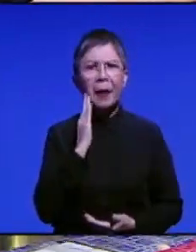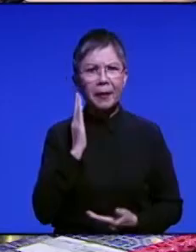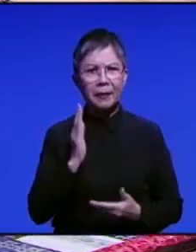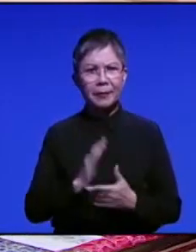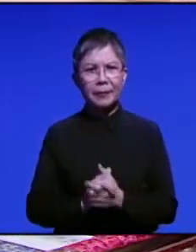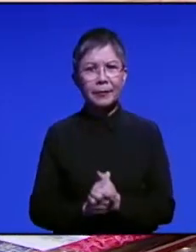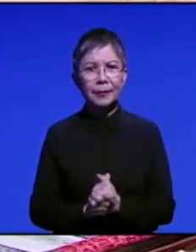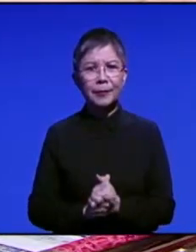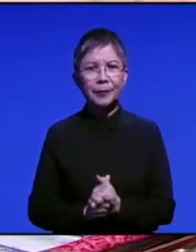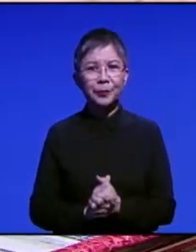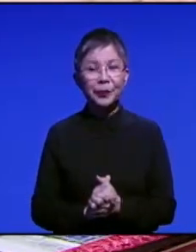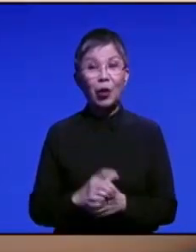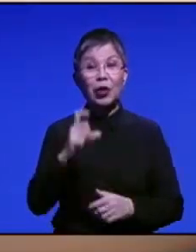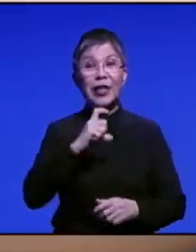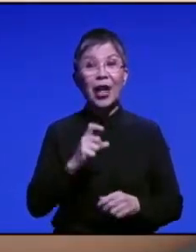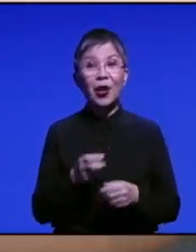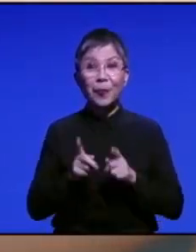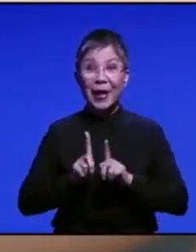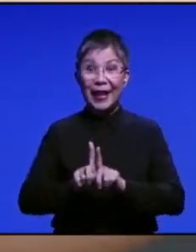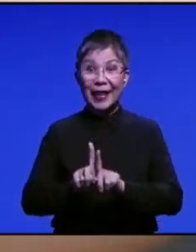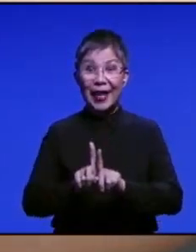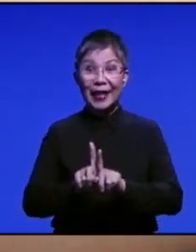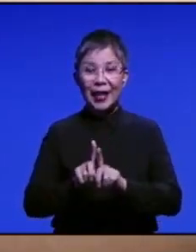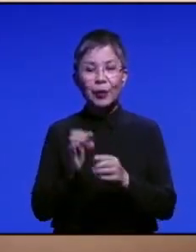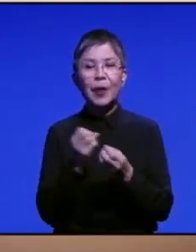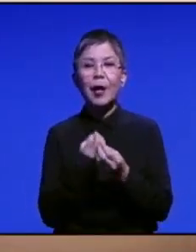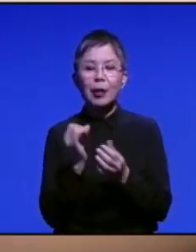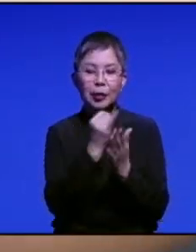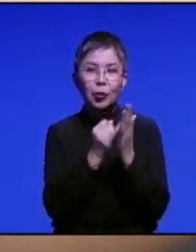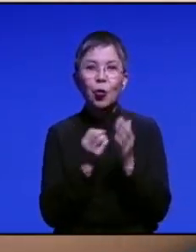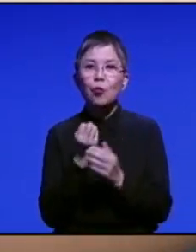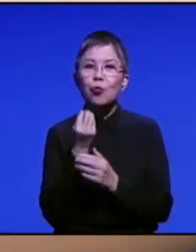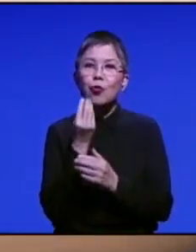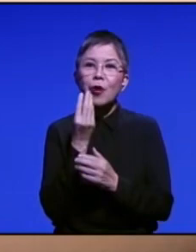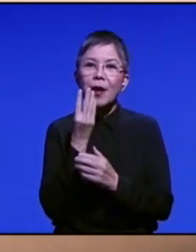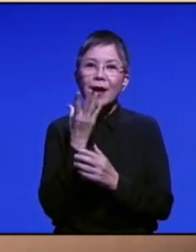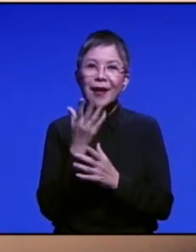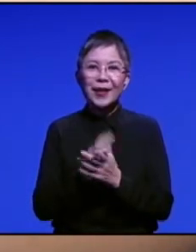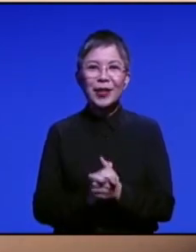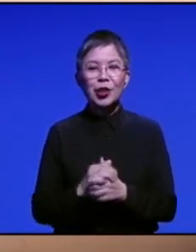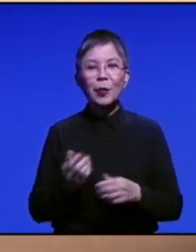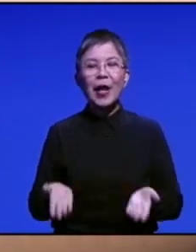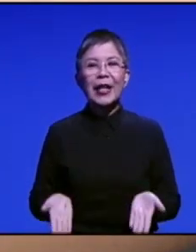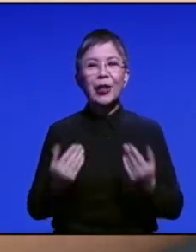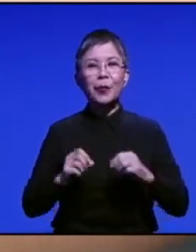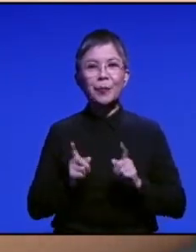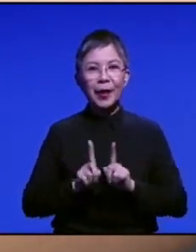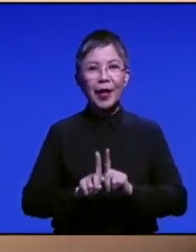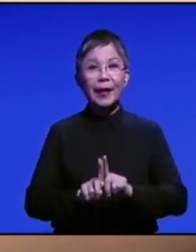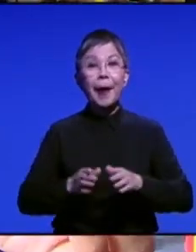nih. Oh iya, khusus untuk calon pengantin biasanya digunakan desain bunga dengan harapan akan mekarnya kebahagiaan dalam pernikahan nanti.